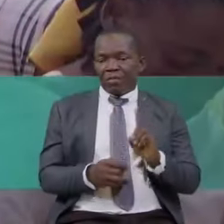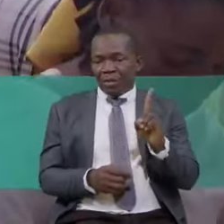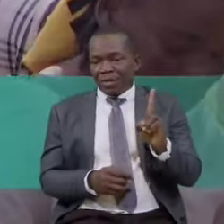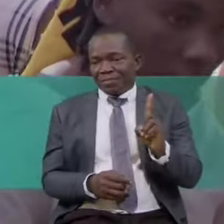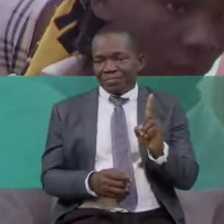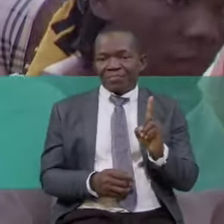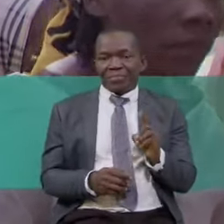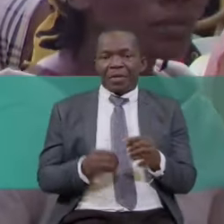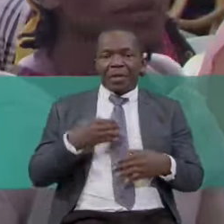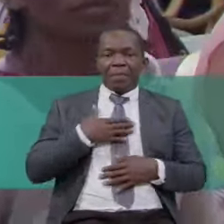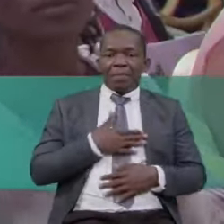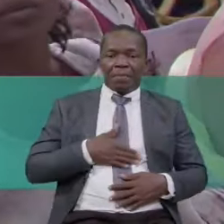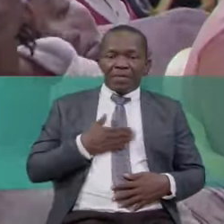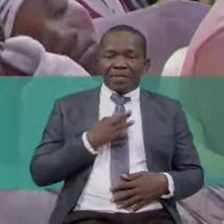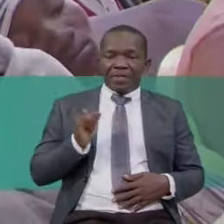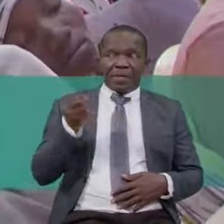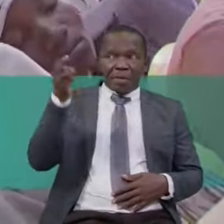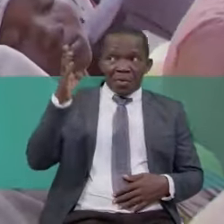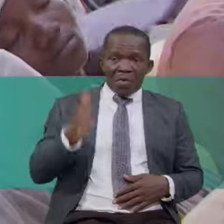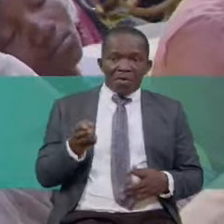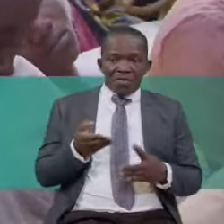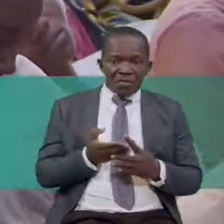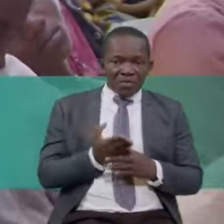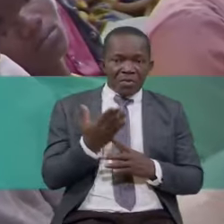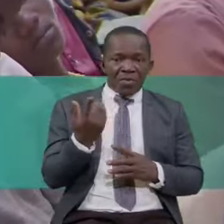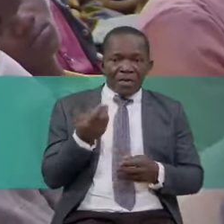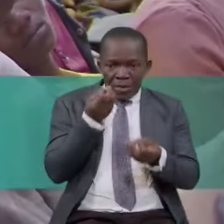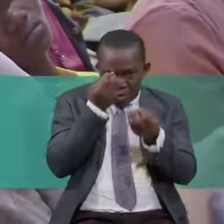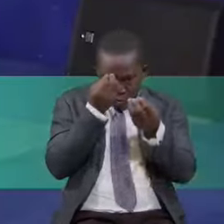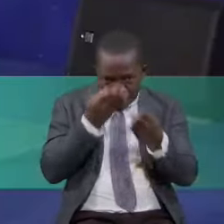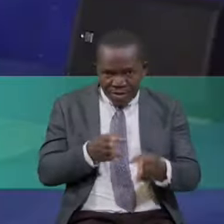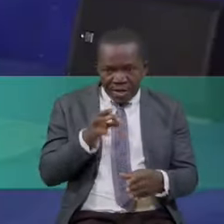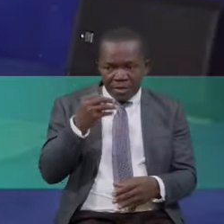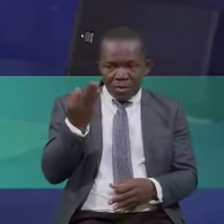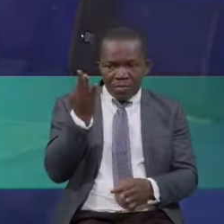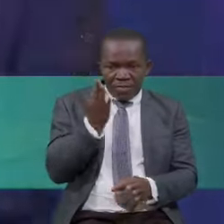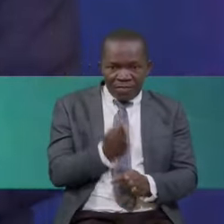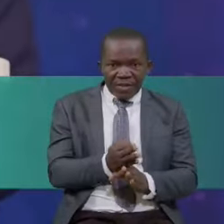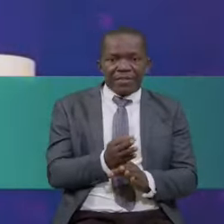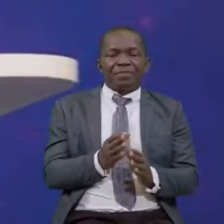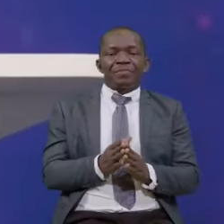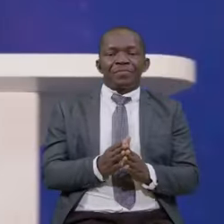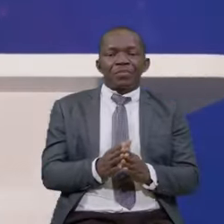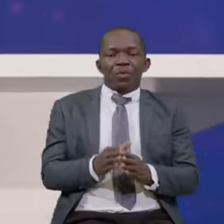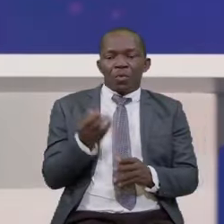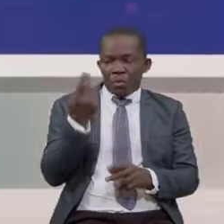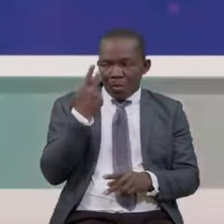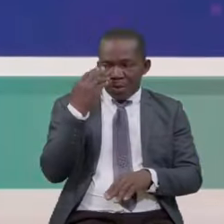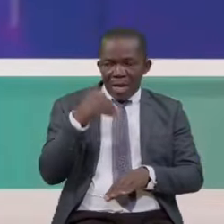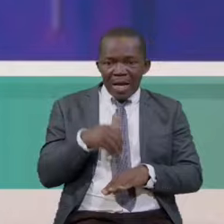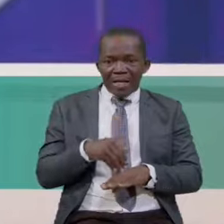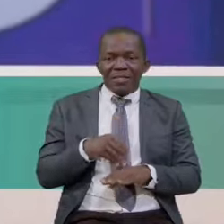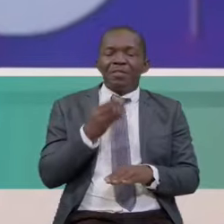plaire à Dieu par l'obéissance de la foi voyons Hébreux chapitre